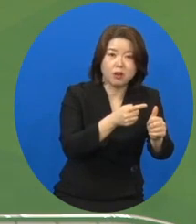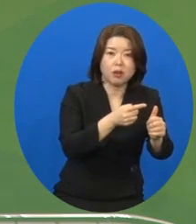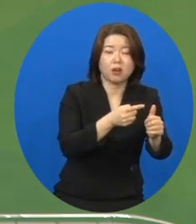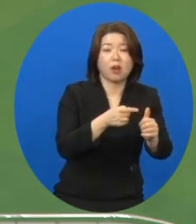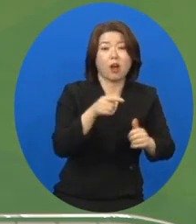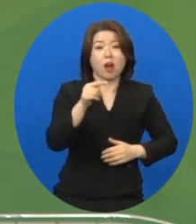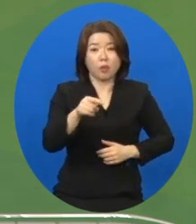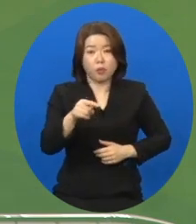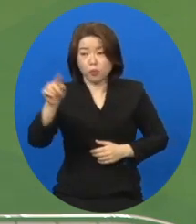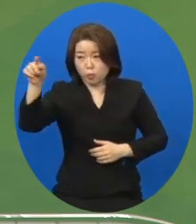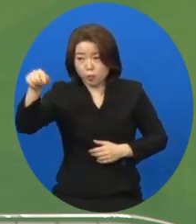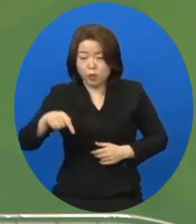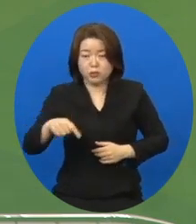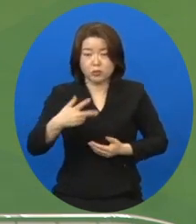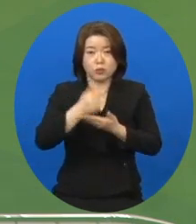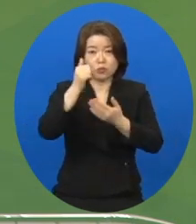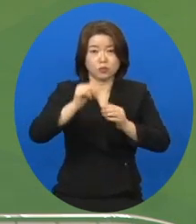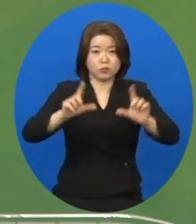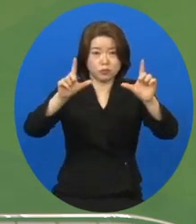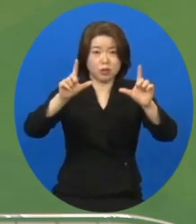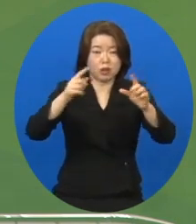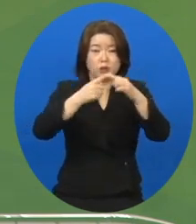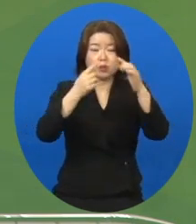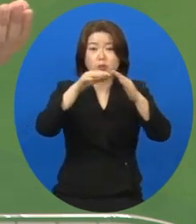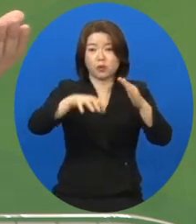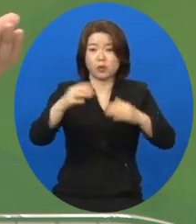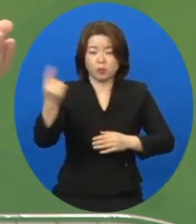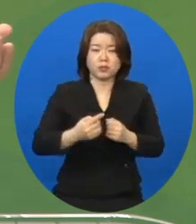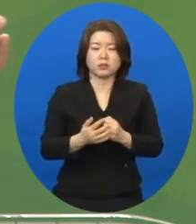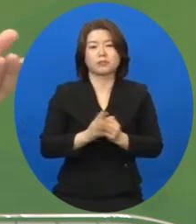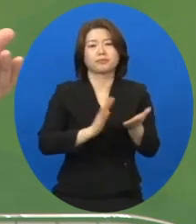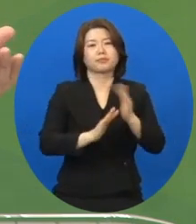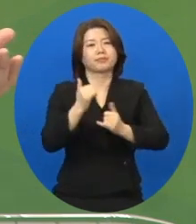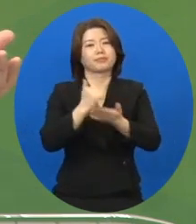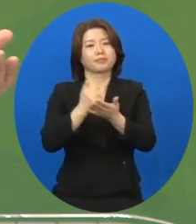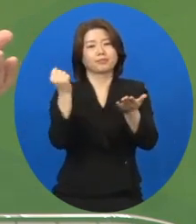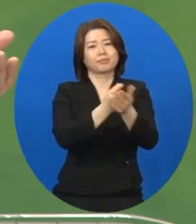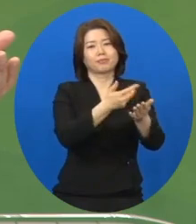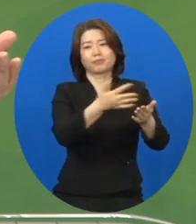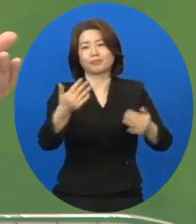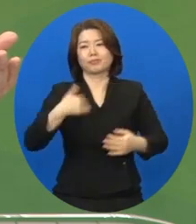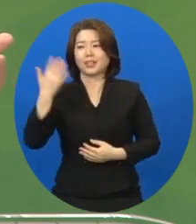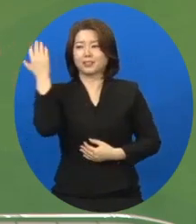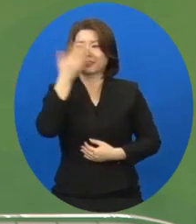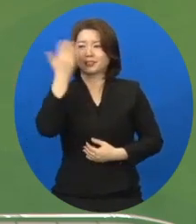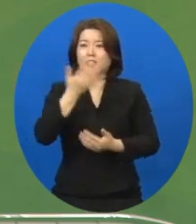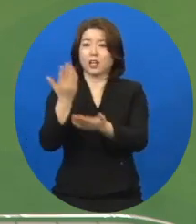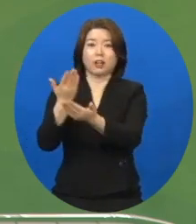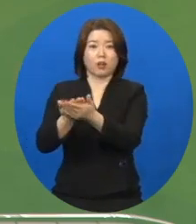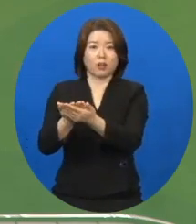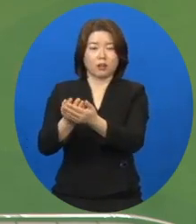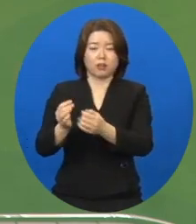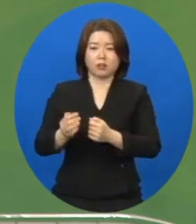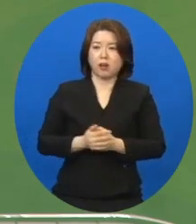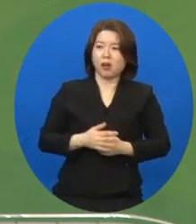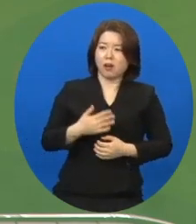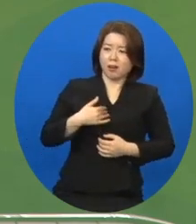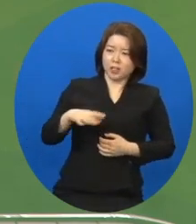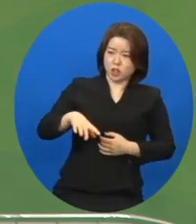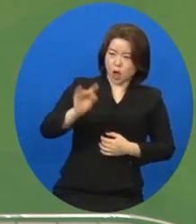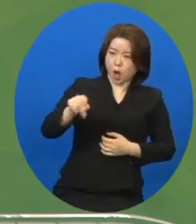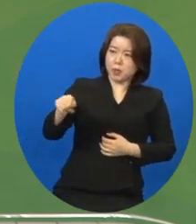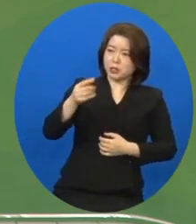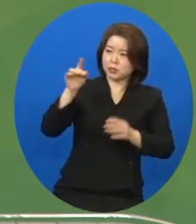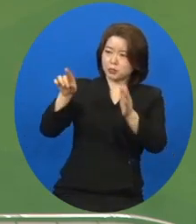그리고 주일에 교회 와서 예수님의 보혈로 나를 씻어주세요. 아, 처음에는 그 믿음이 귀해